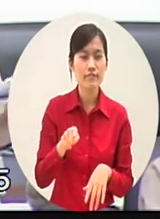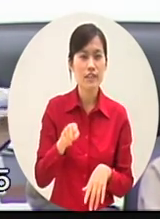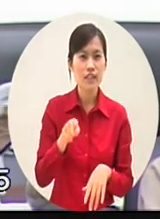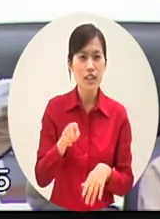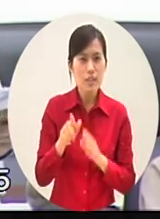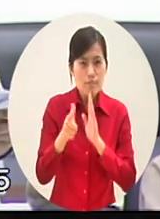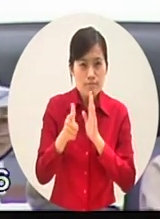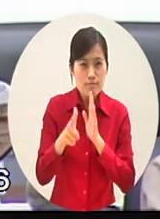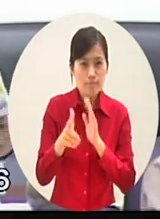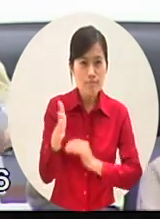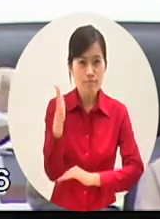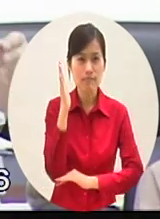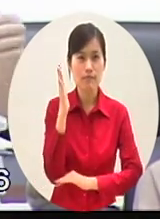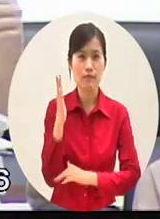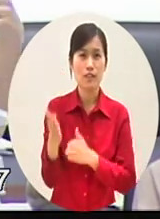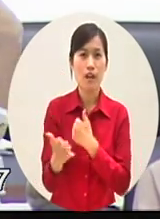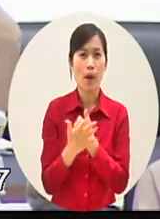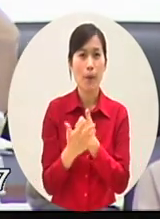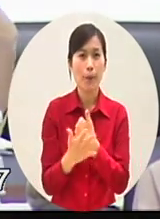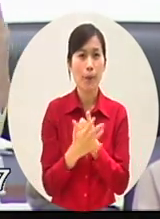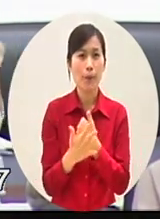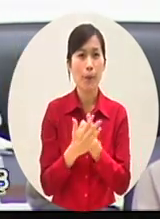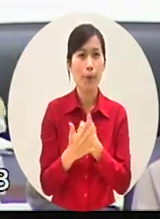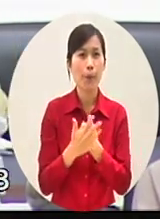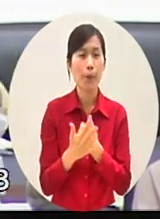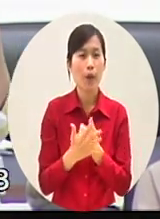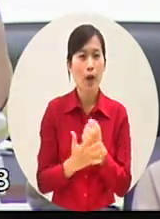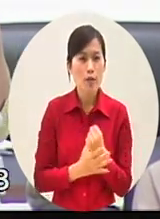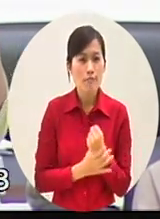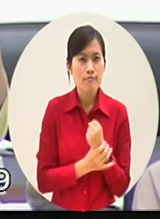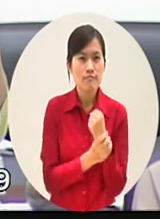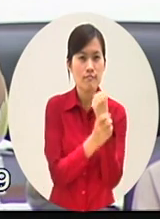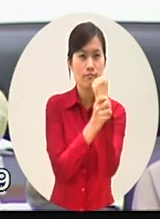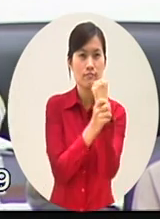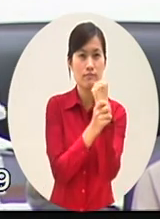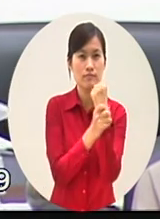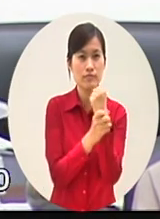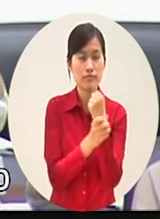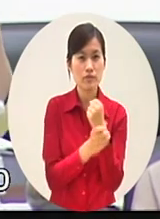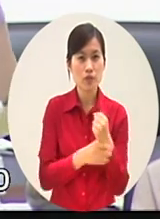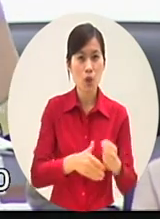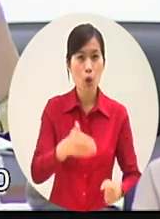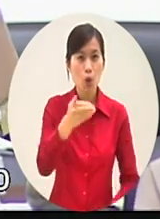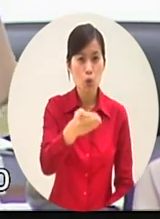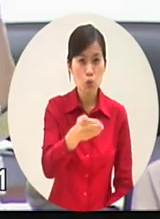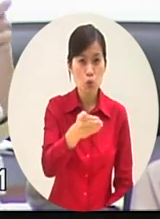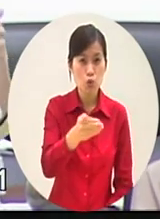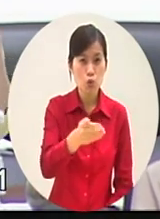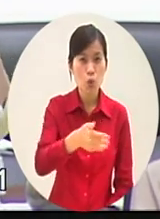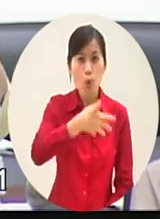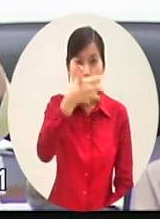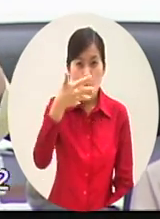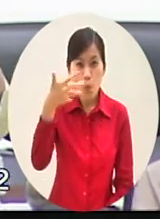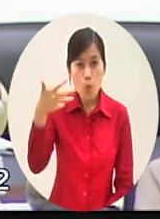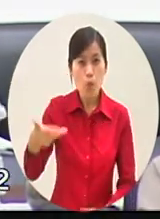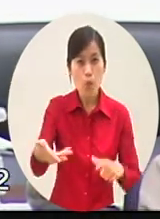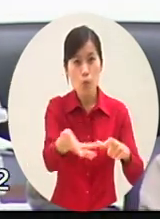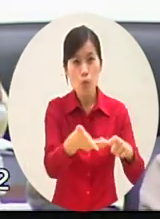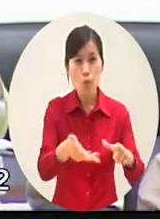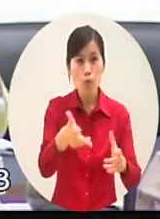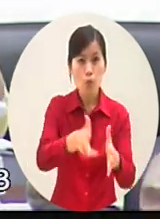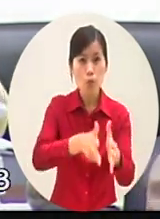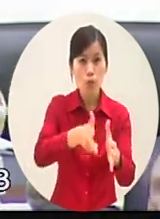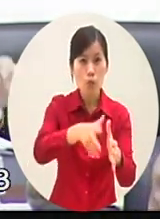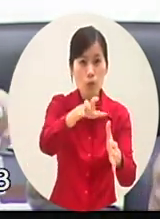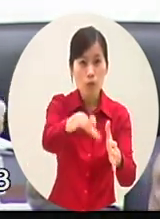市政府能够来支持吼我们九曲塘火车站这边周边的。向中央